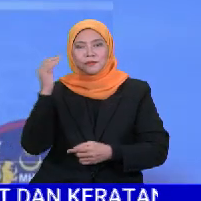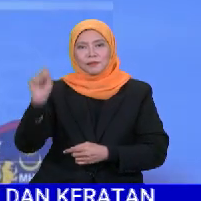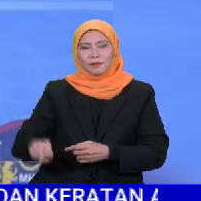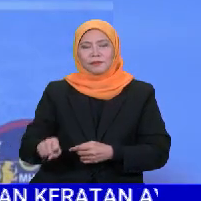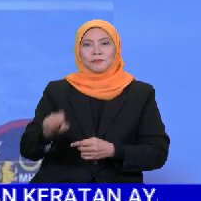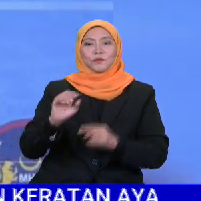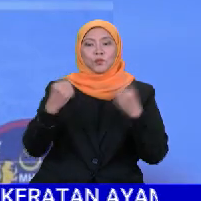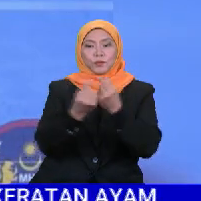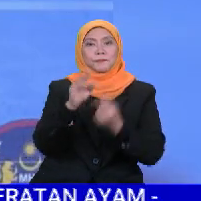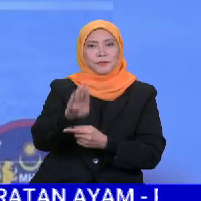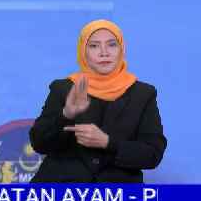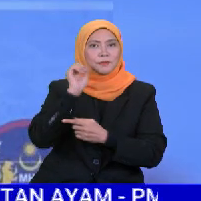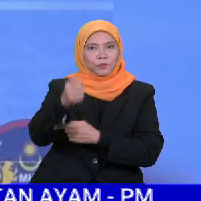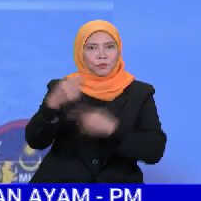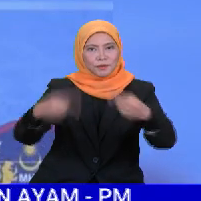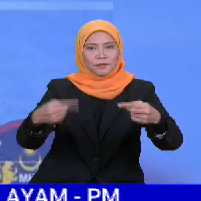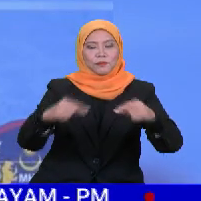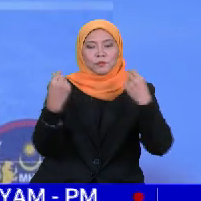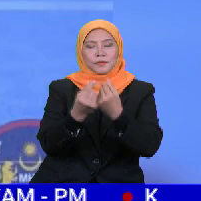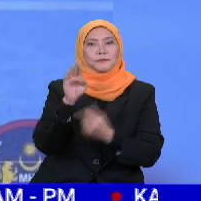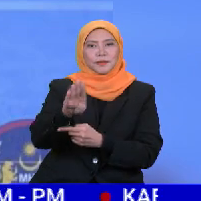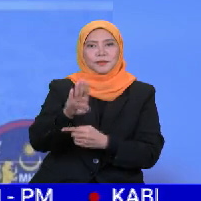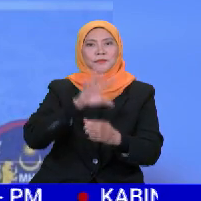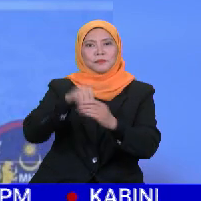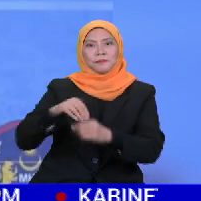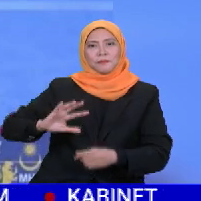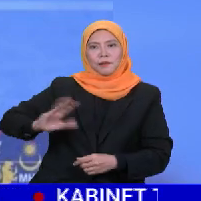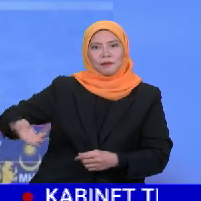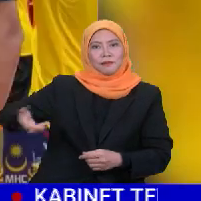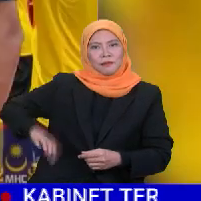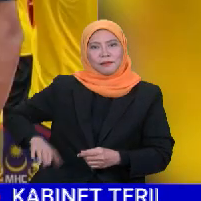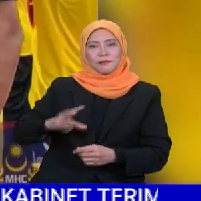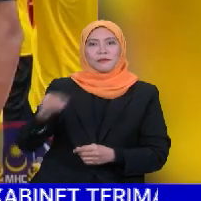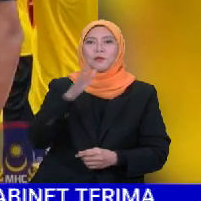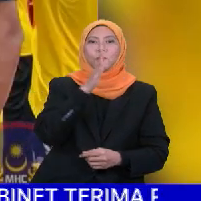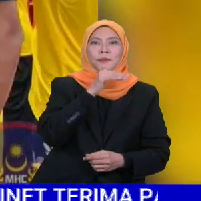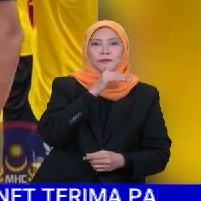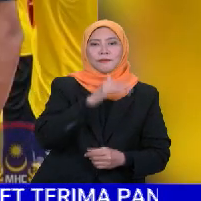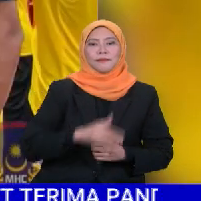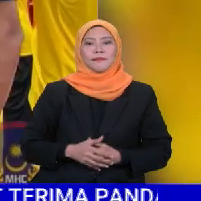kumpulan B esok. Saingan kumpulan B turut melibatkan pasukan Bangladesh dan Oman.